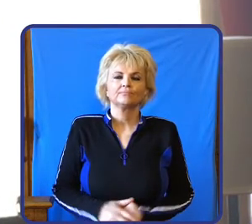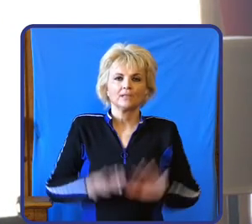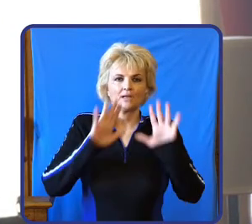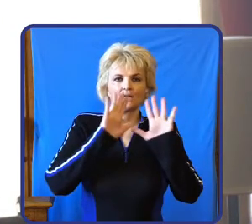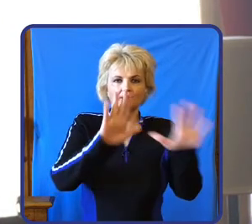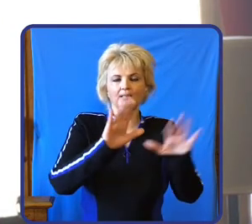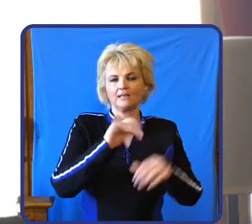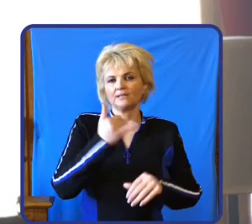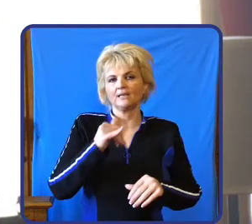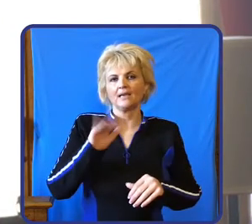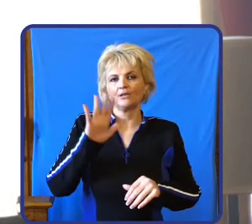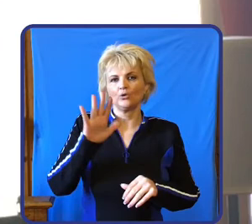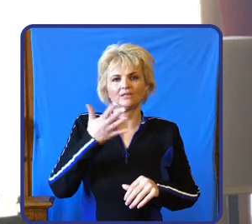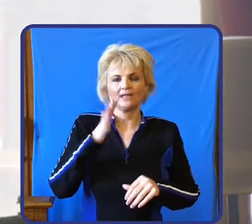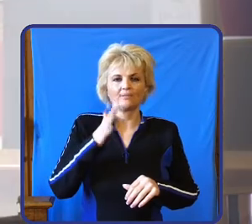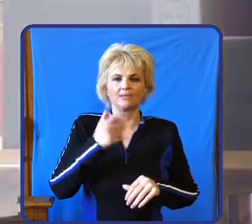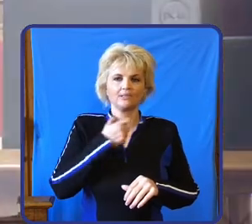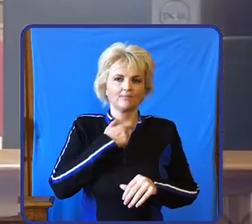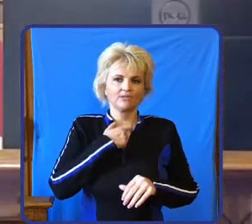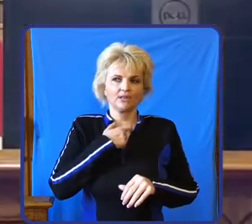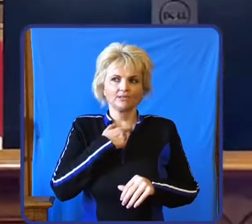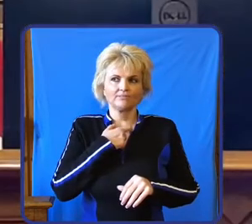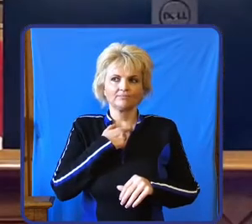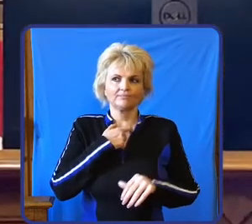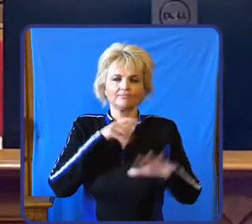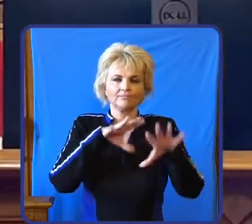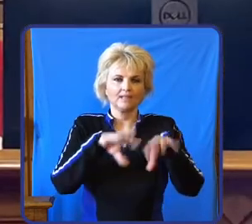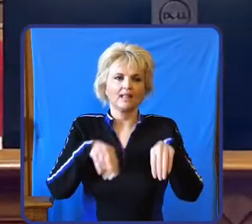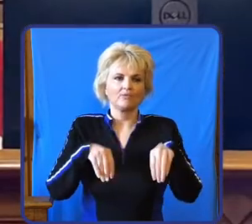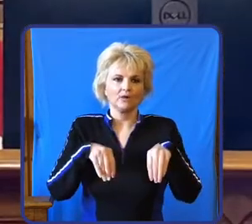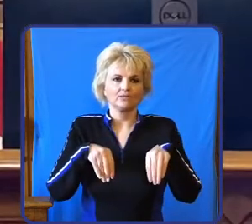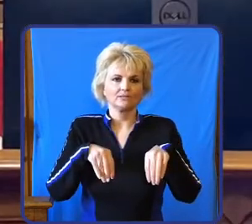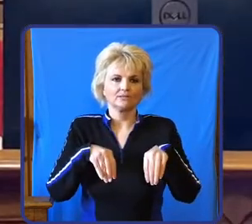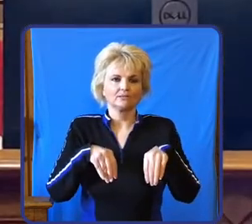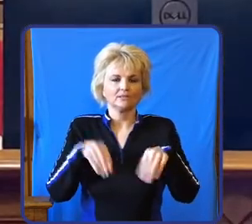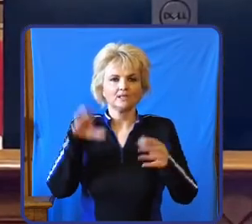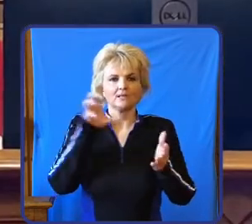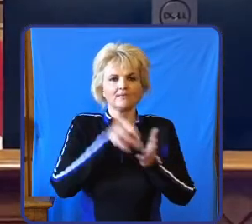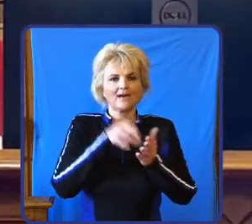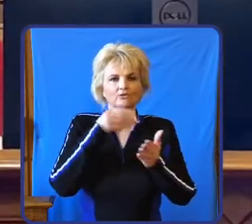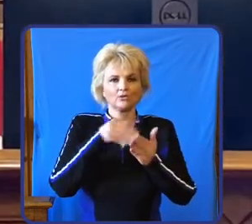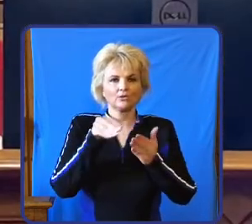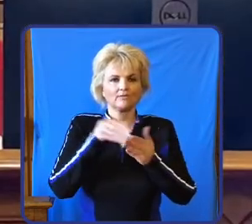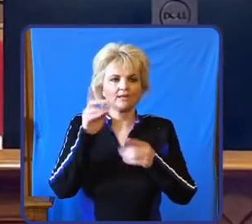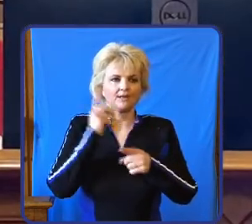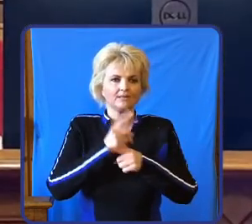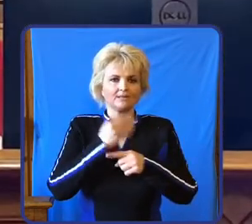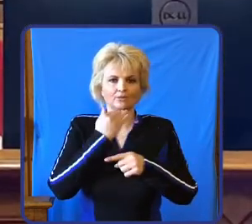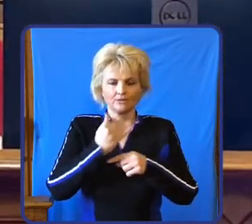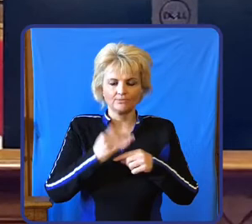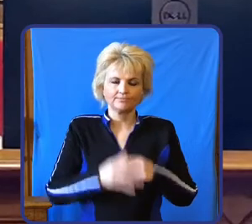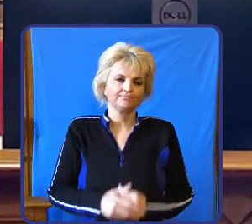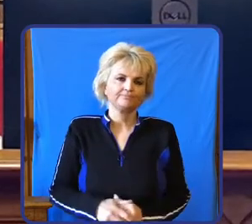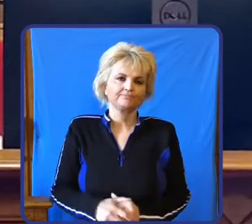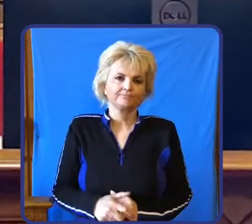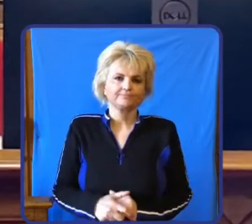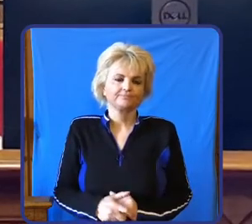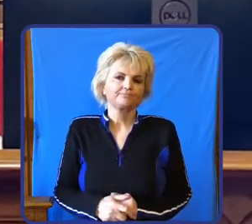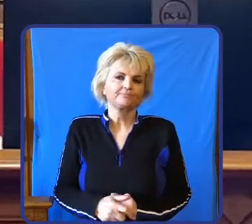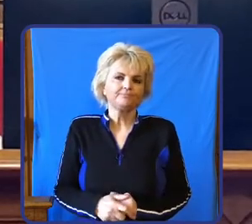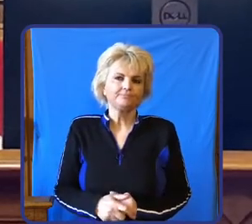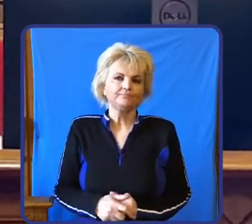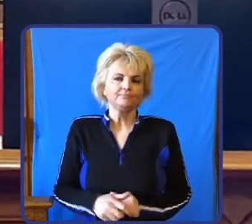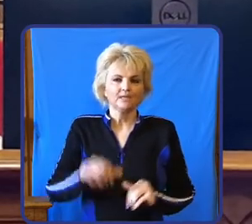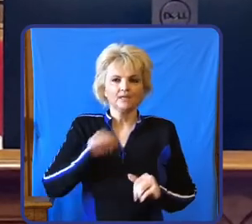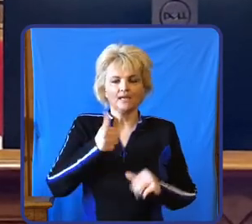Tíz igen és 5 nem szavazattal elfogadtuk a város költségvetési rendeletét. Köszönöm szépen. És akkor ugye